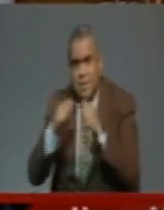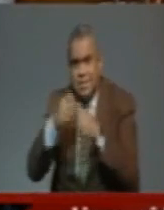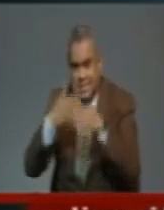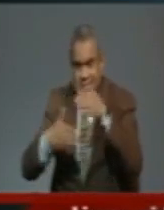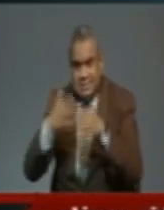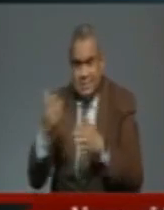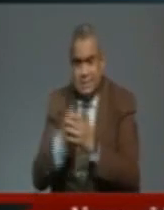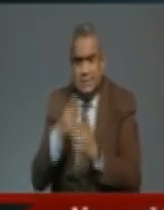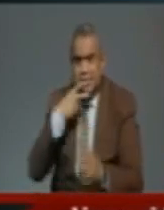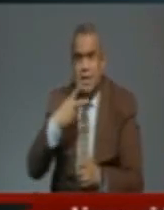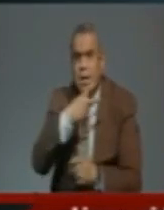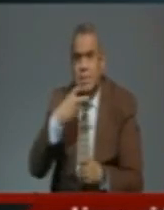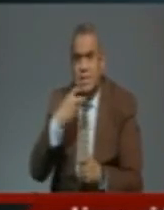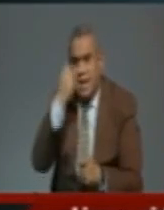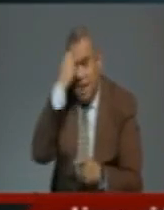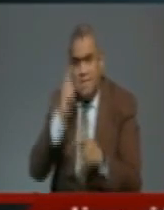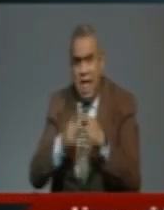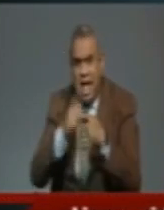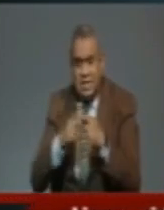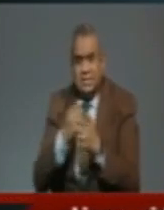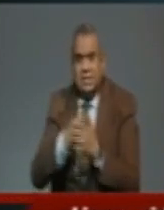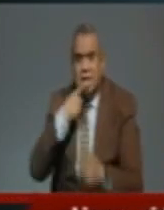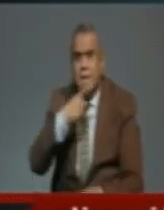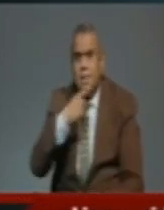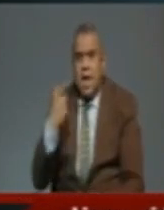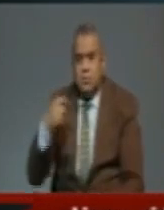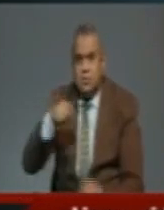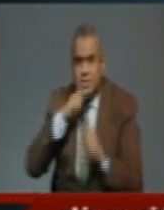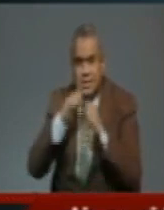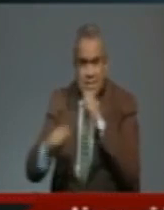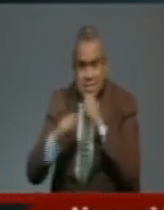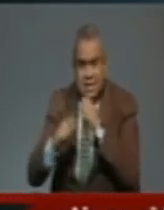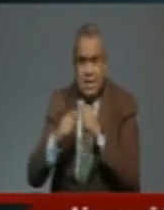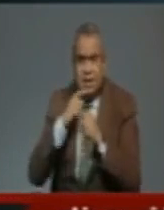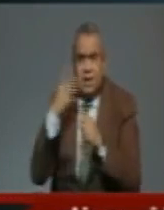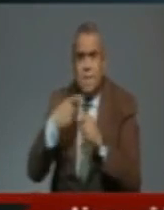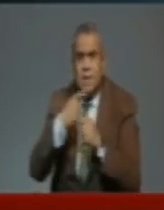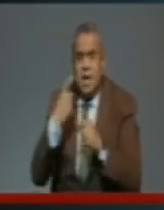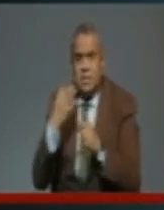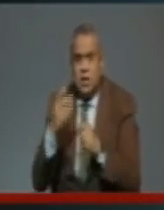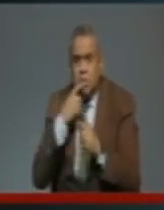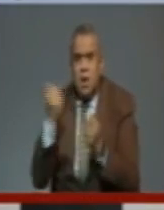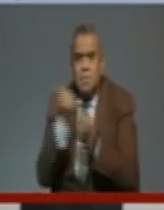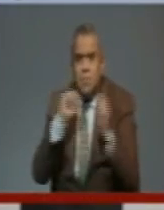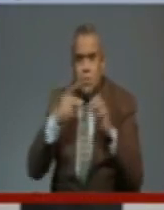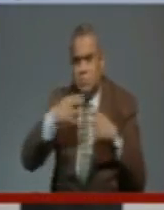طن حديد تسليح، 166 فندر، 183 مدفع رباط.